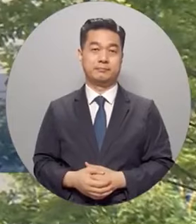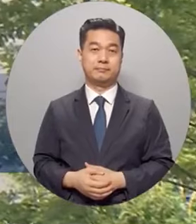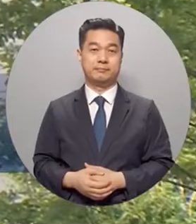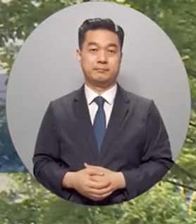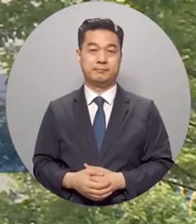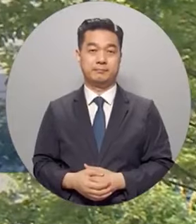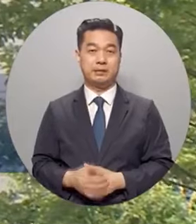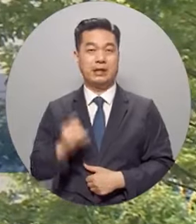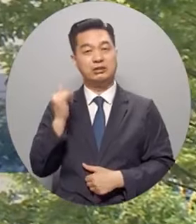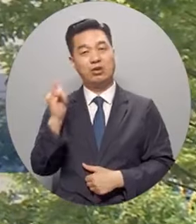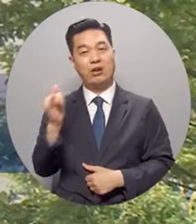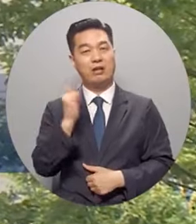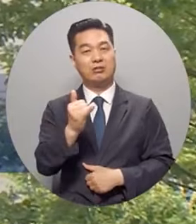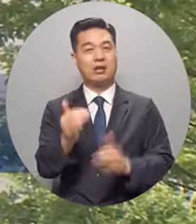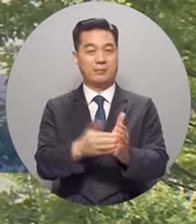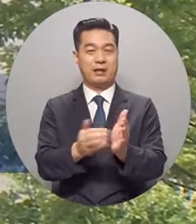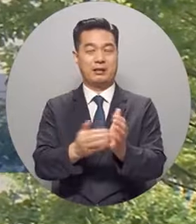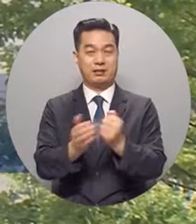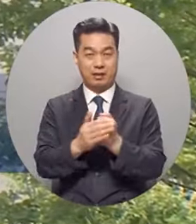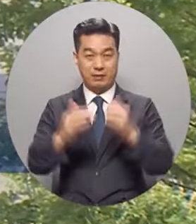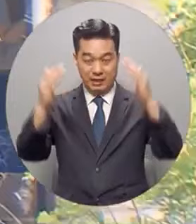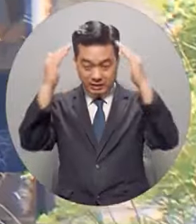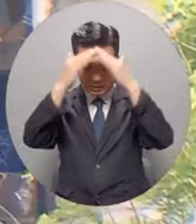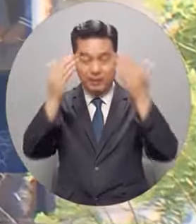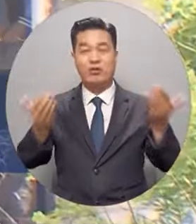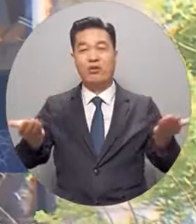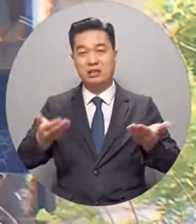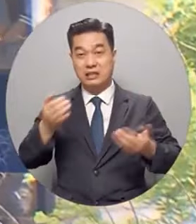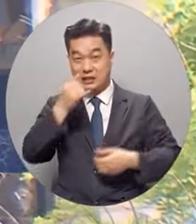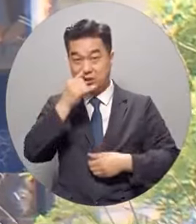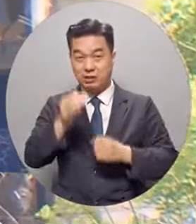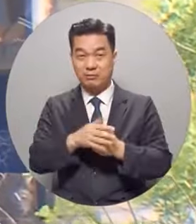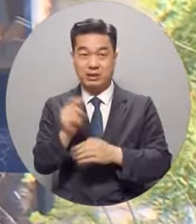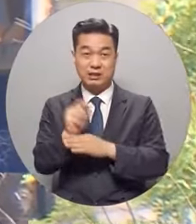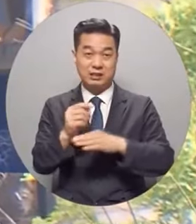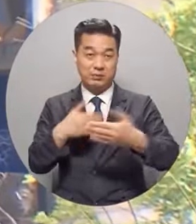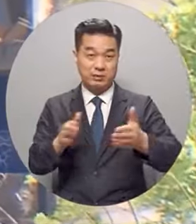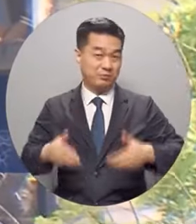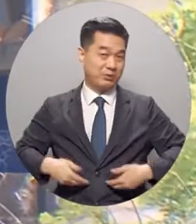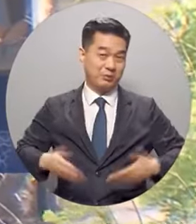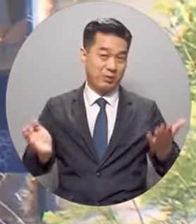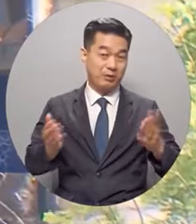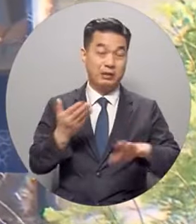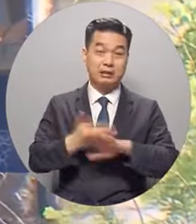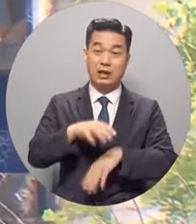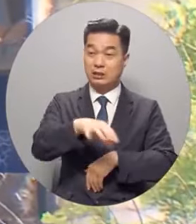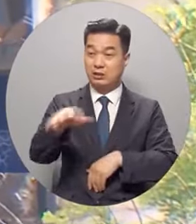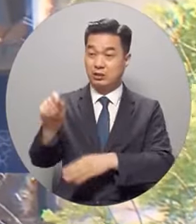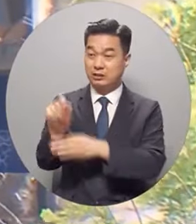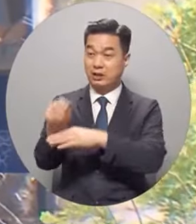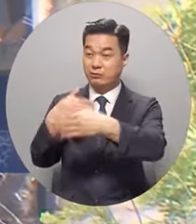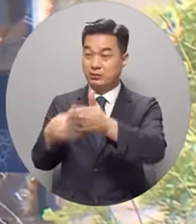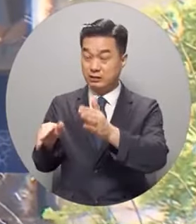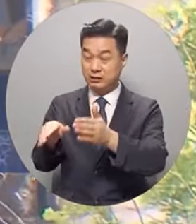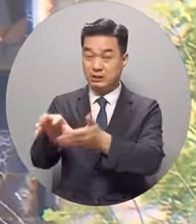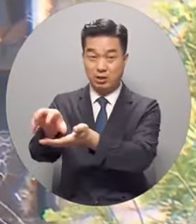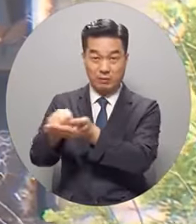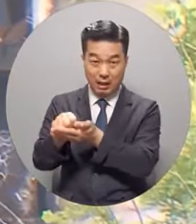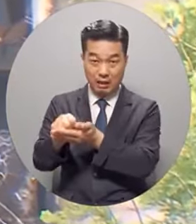전화로 하기 때문에 재택근무도 많이 하고 그러니까 사무실이 필요가 없어요. 다른 데 뭐 사무실 얻으면 임대료도 나가고